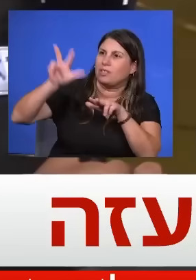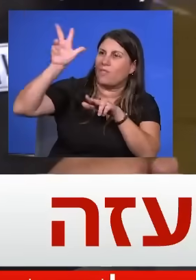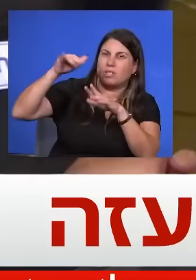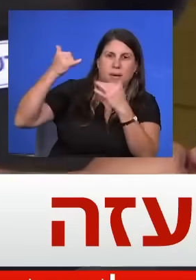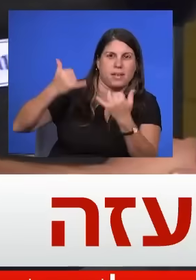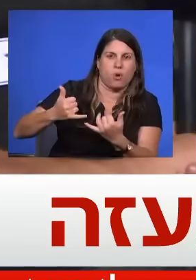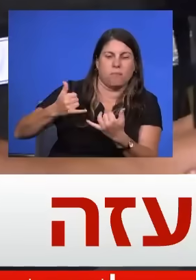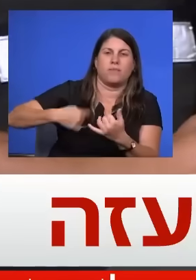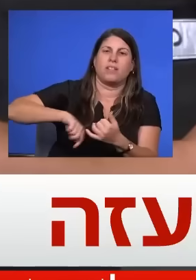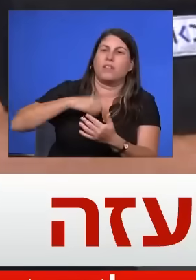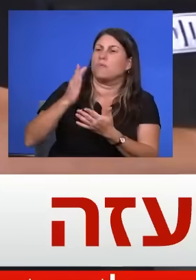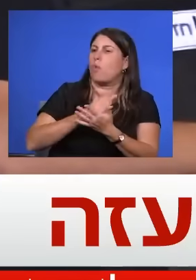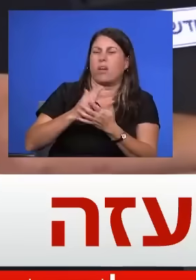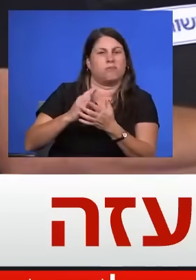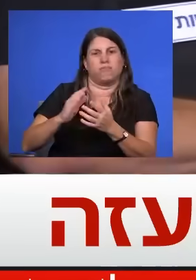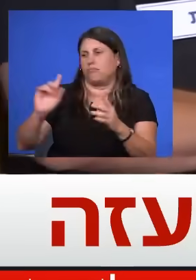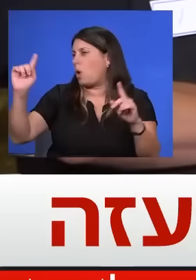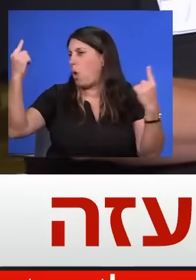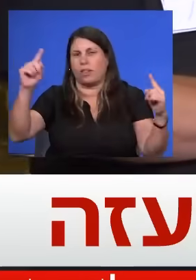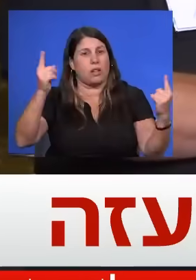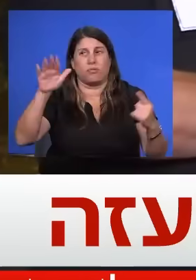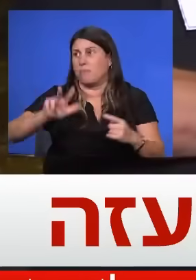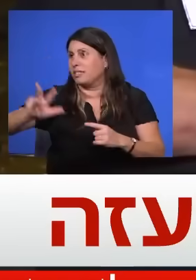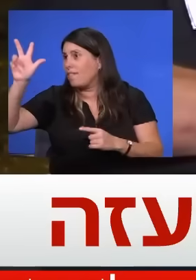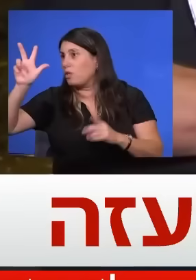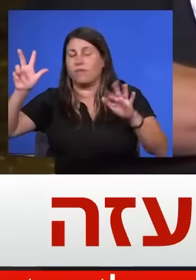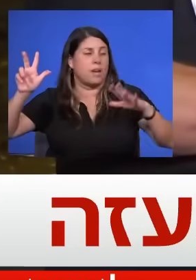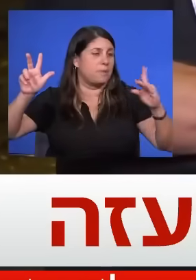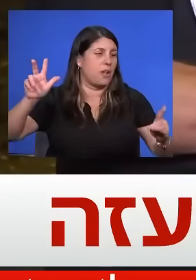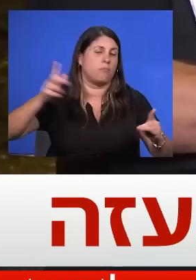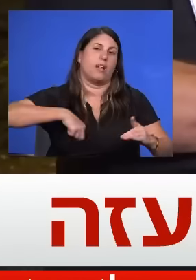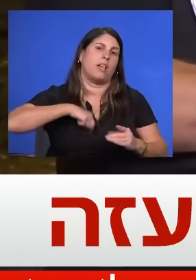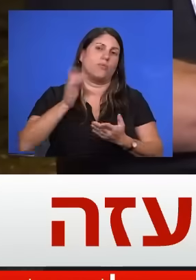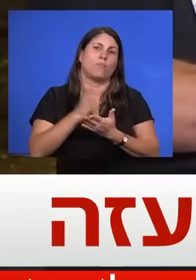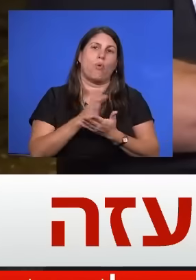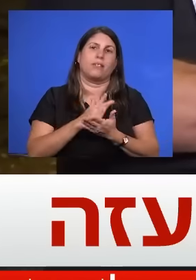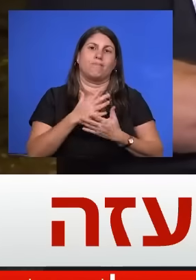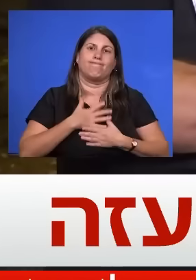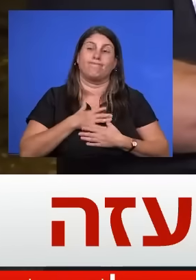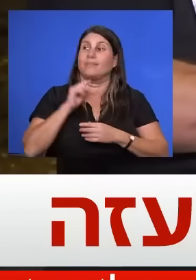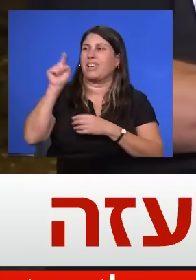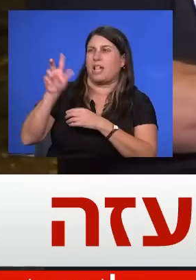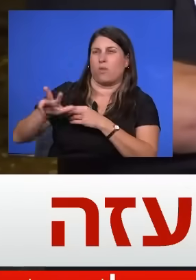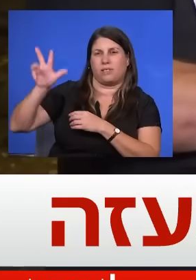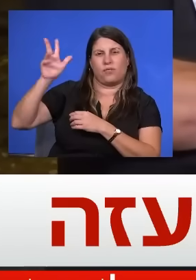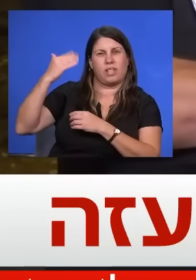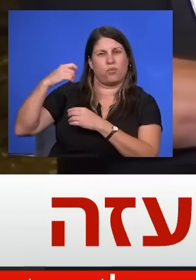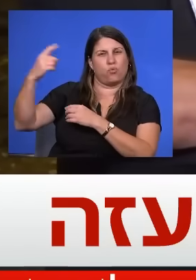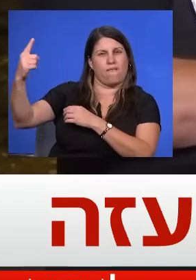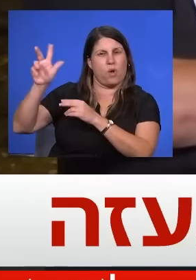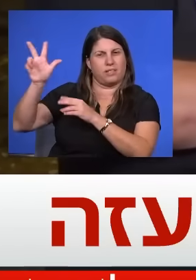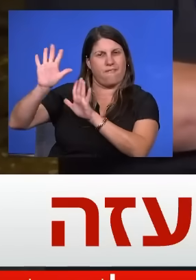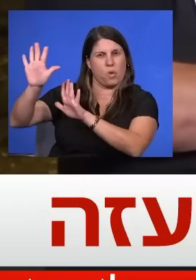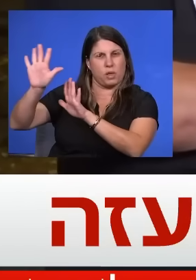לכל תרחיש, בין אם זה צפוני או בין אם זה דרומי. הגענו לצפון, היינו בערך שבוע בצפון, לאחר מכן ירדנו